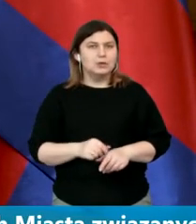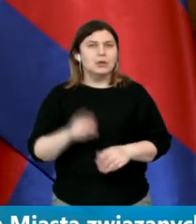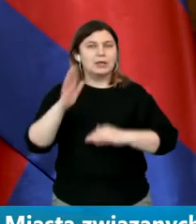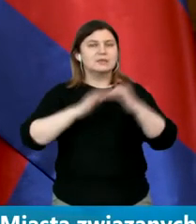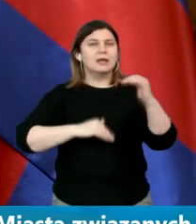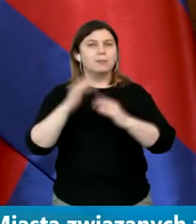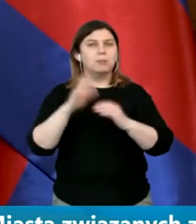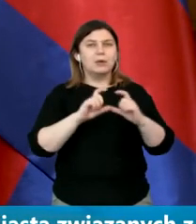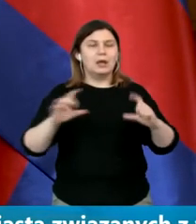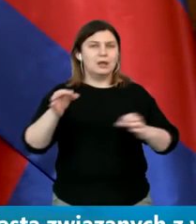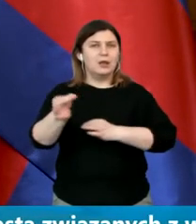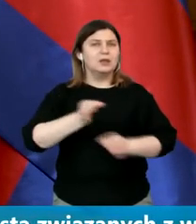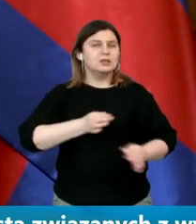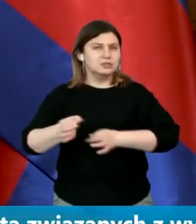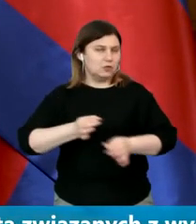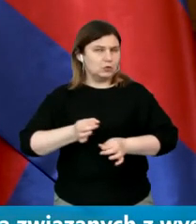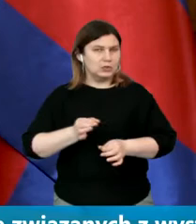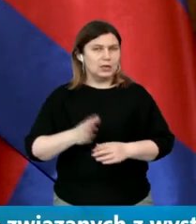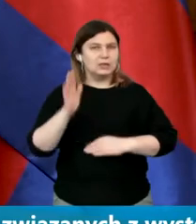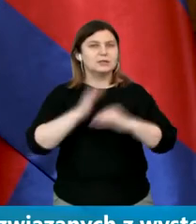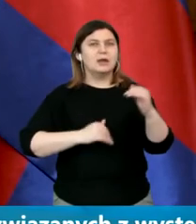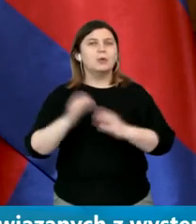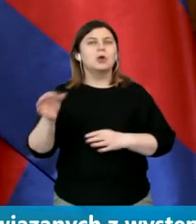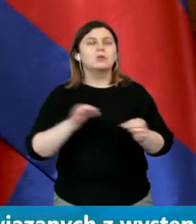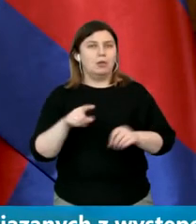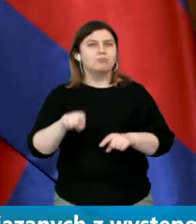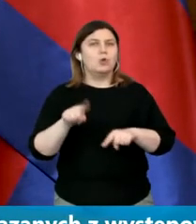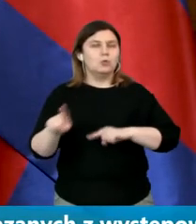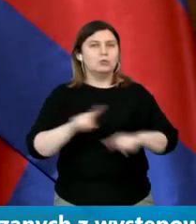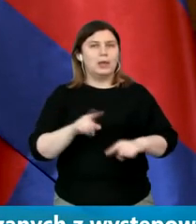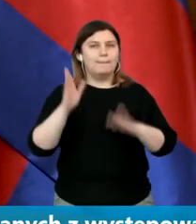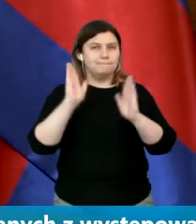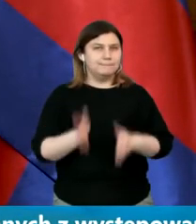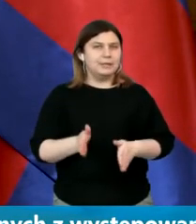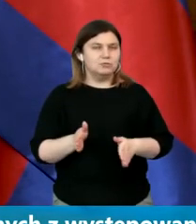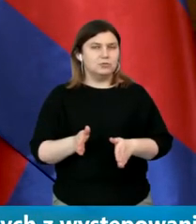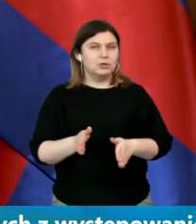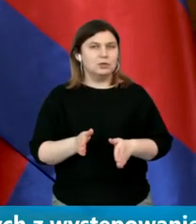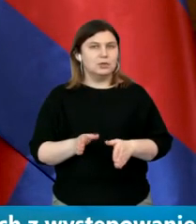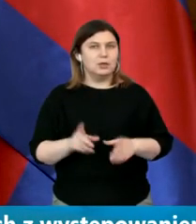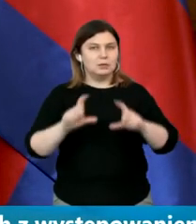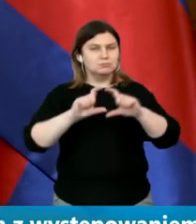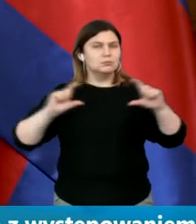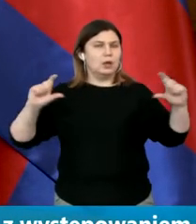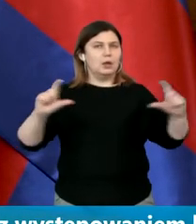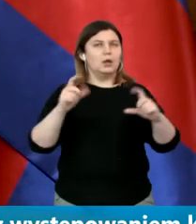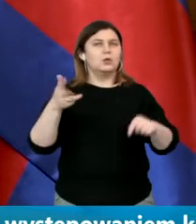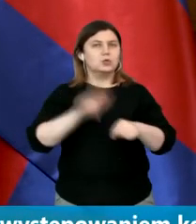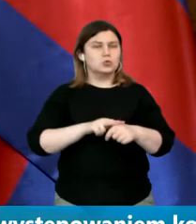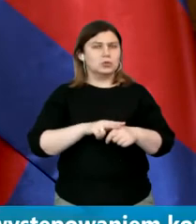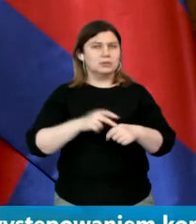zabudowy historycznej. Zabudowa historyczna oznacza, że w tym miejscu pojawia się obiekt, który jest w